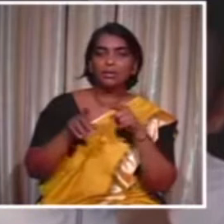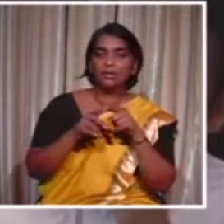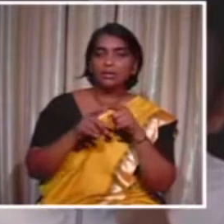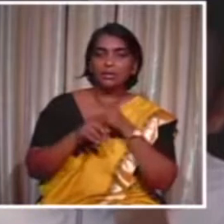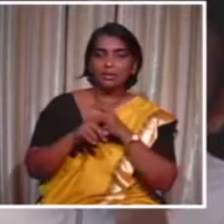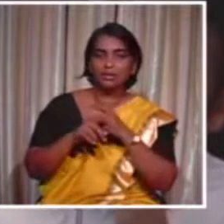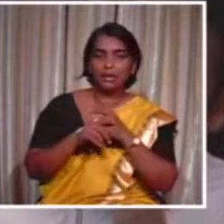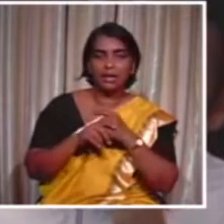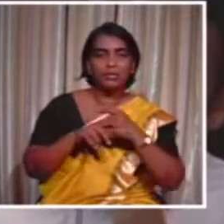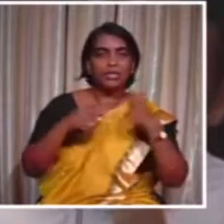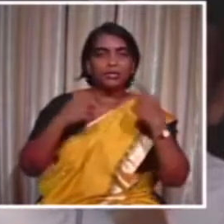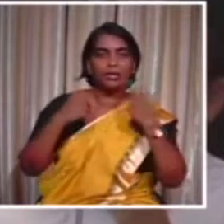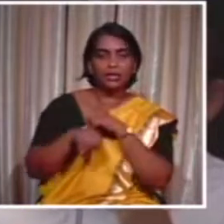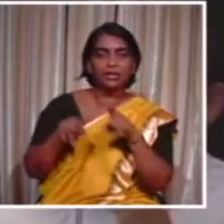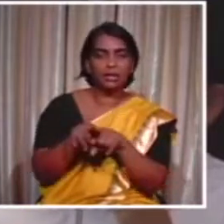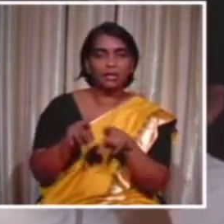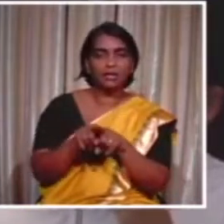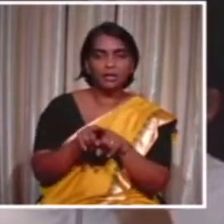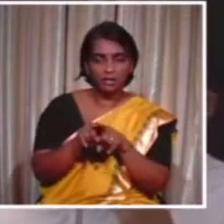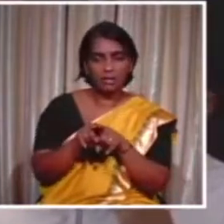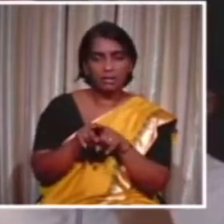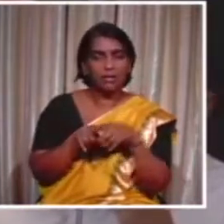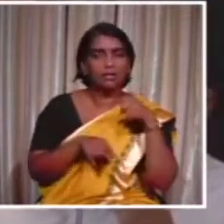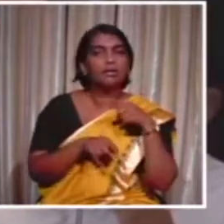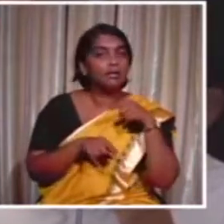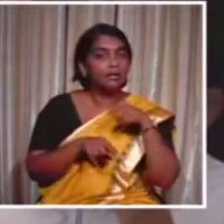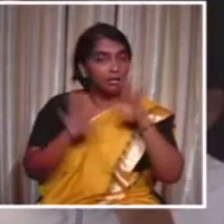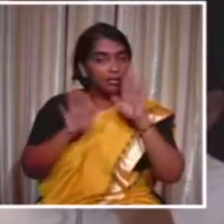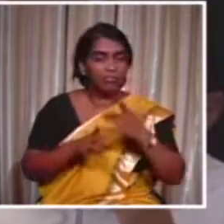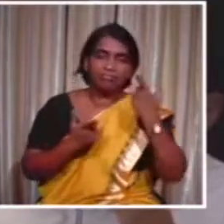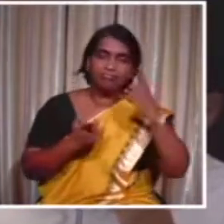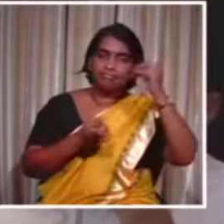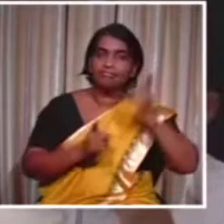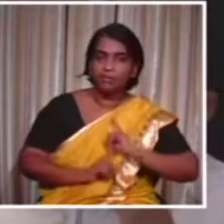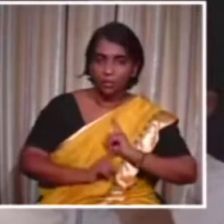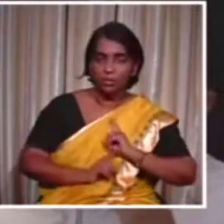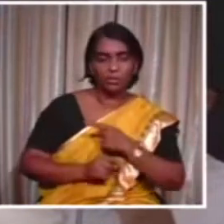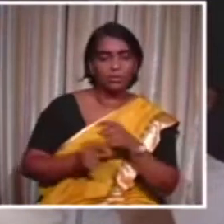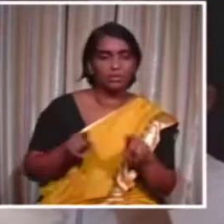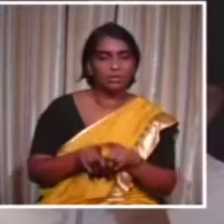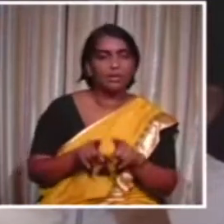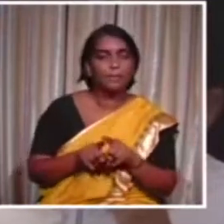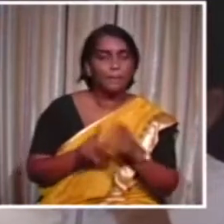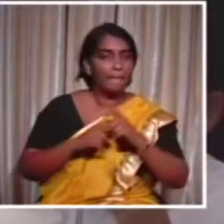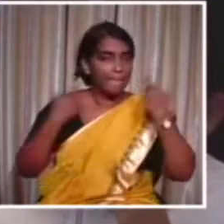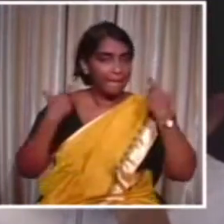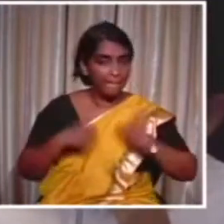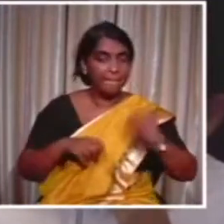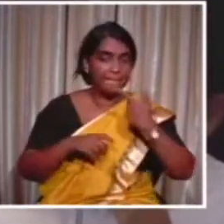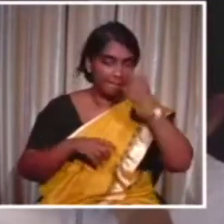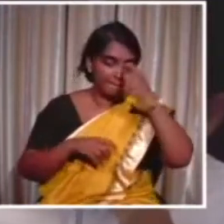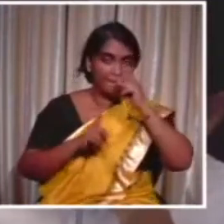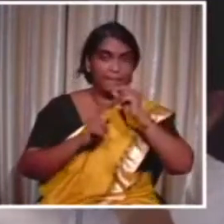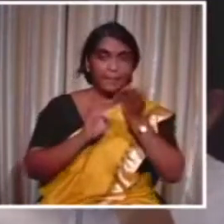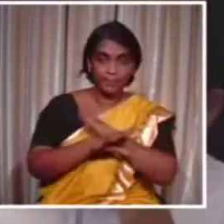මහින්ද ගෝම් කියලා තිබුණ නැහැ කියලා කිව්වා. නමුත් දෛවයේ සරදම මහින්ද රාජපක්ෂ ජනාධිපතිතුමා අගමැති